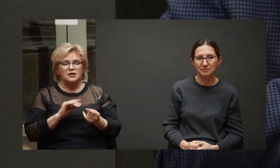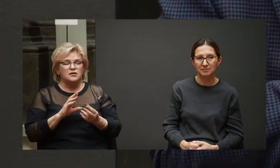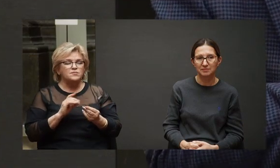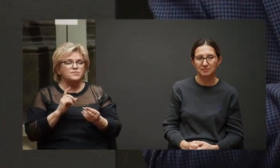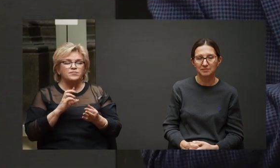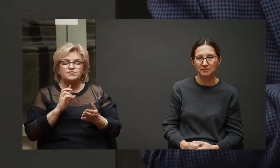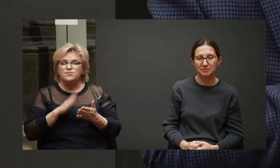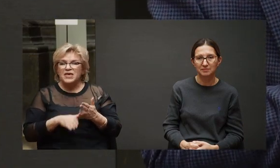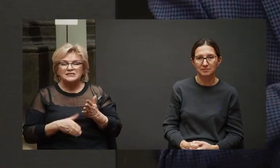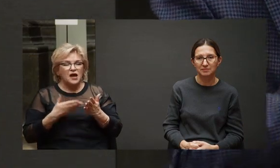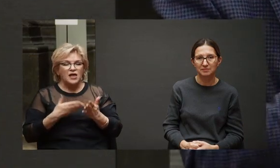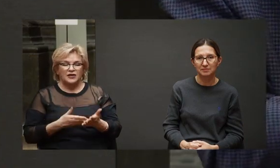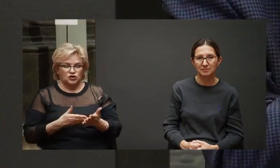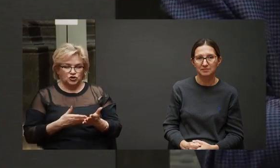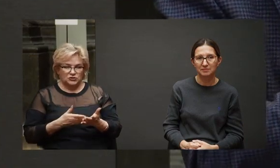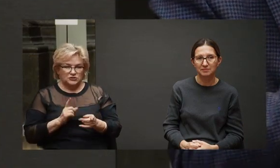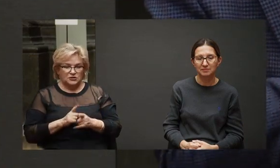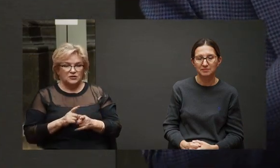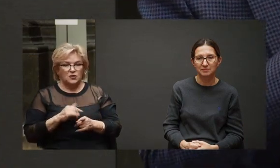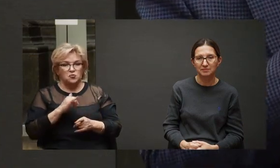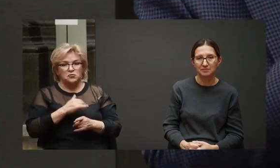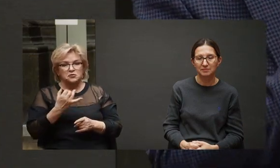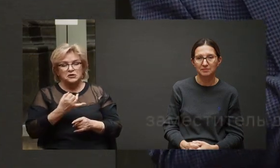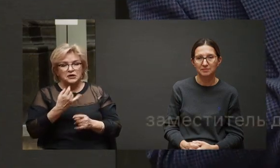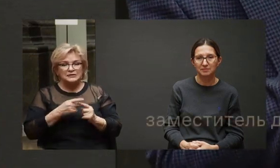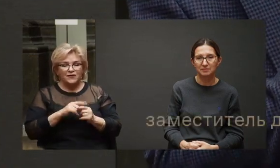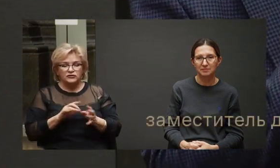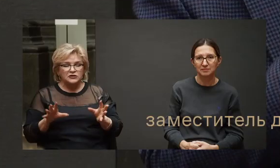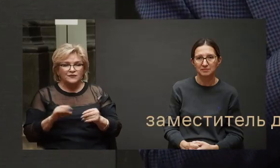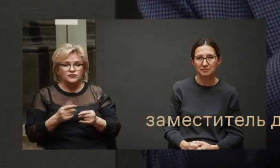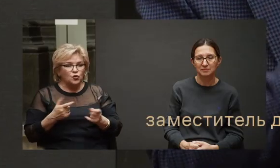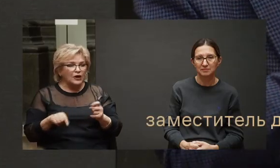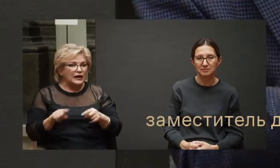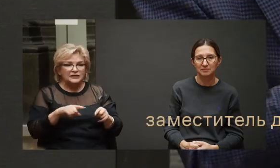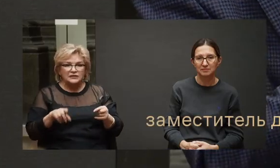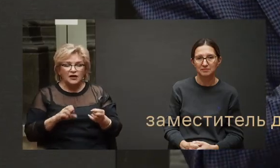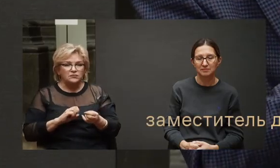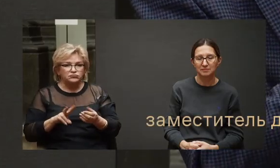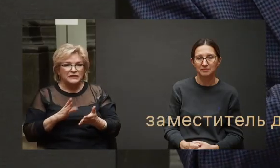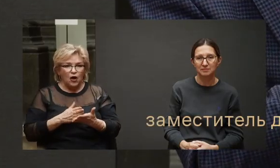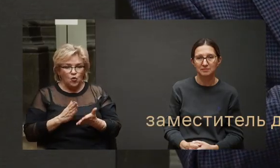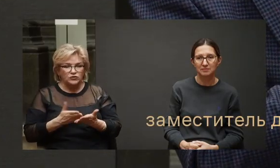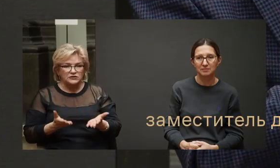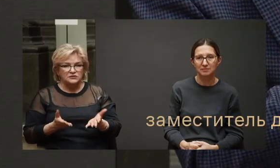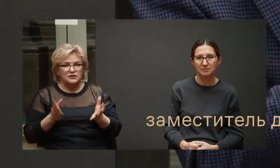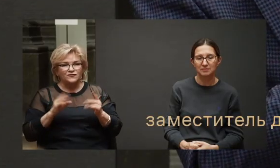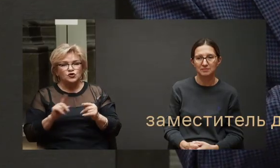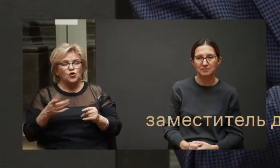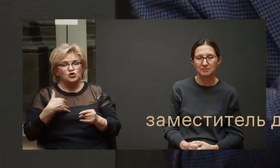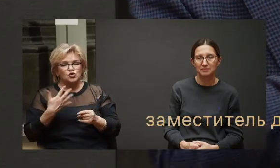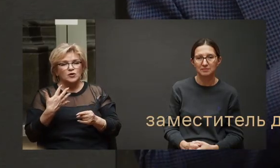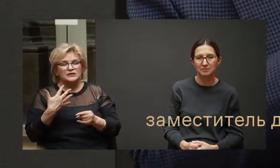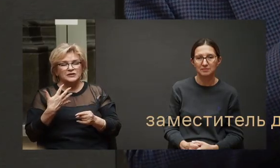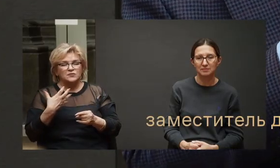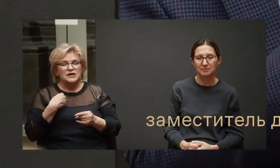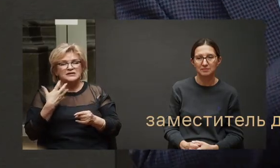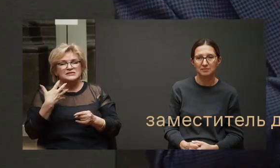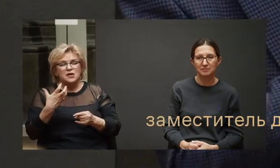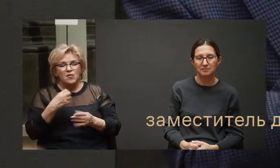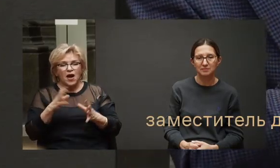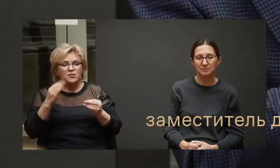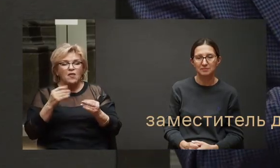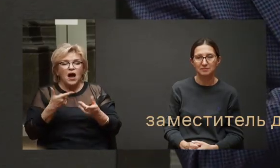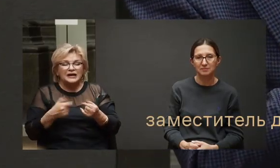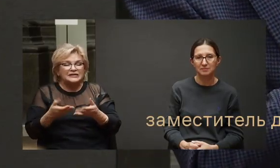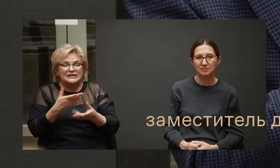этих. Да, мне интересно, а вот это все где-то находится, да? Вот. Все, что мы там снимаем, оно же где-то должно